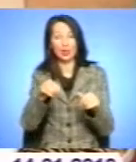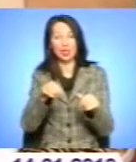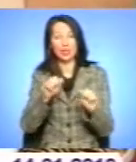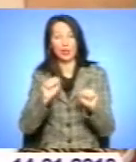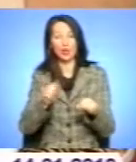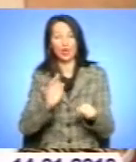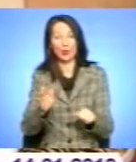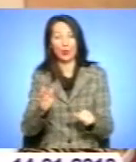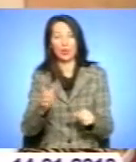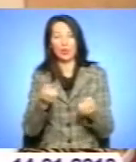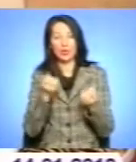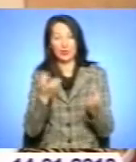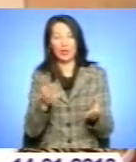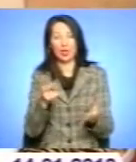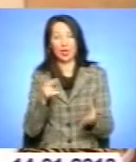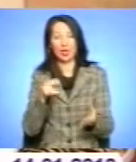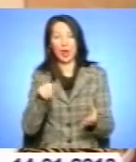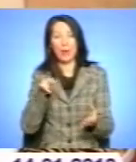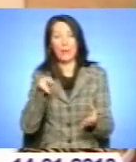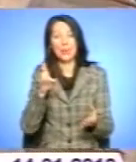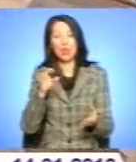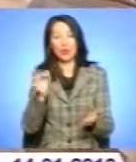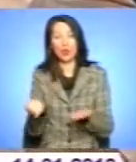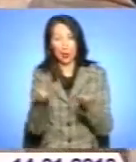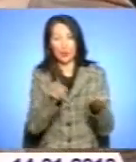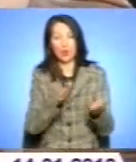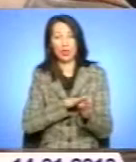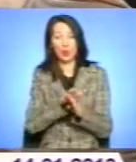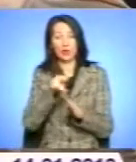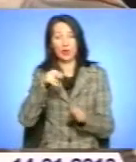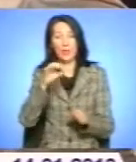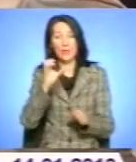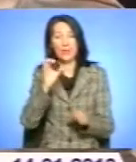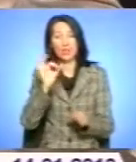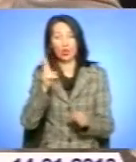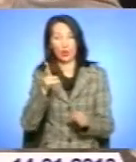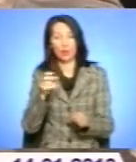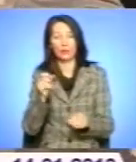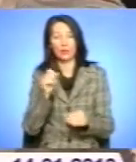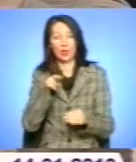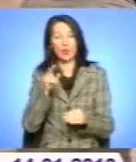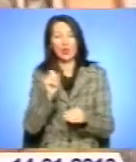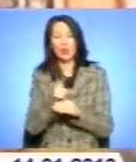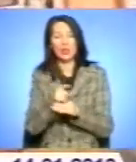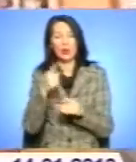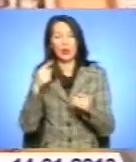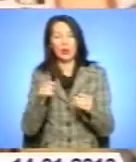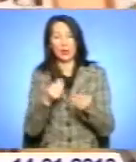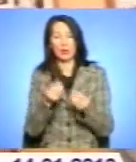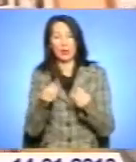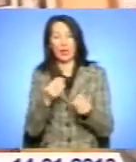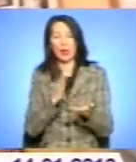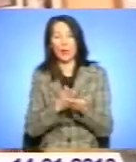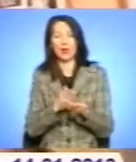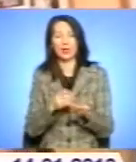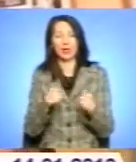бути навіть звичайні підноси, заповнені піском. Пісок – загадковий матеріал. Він має здатність зачаровувати людину